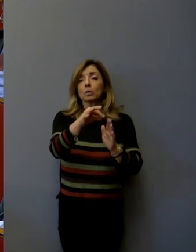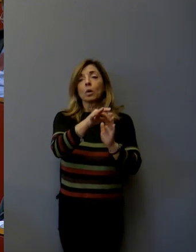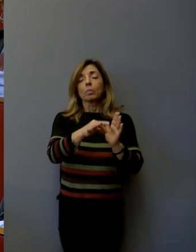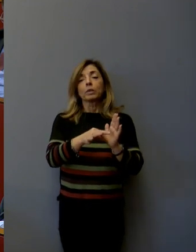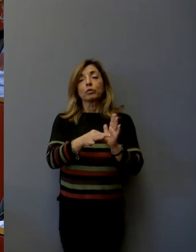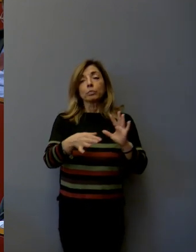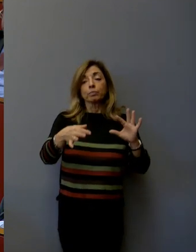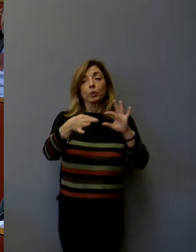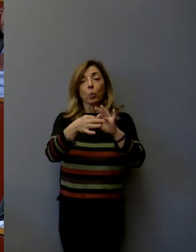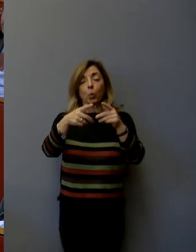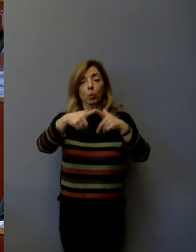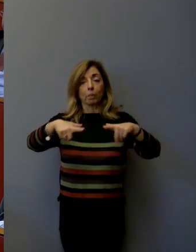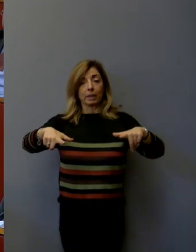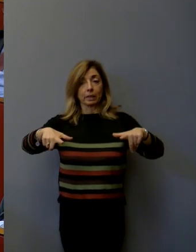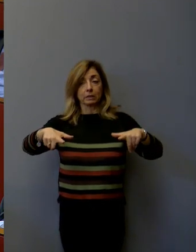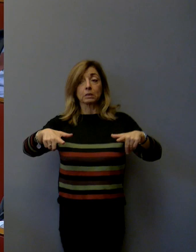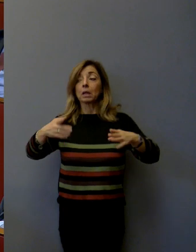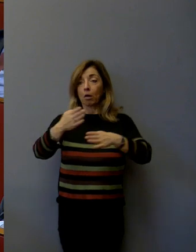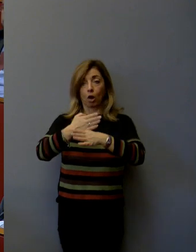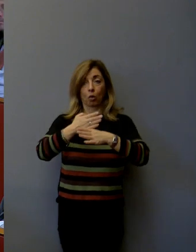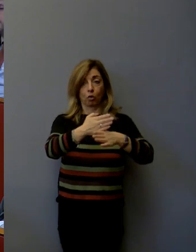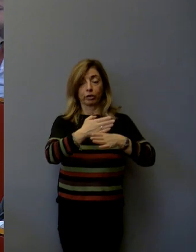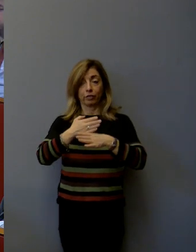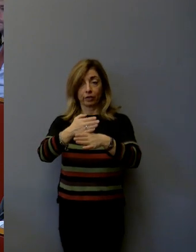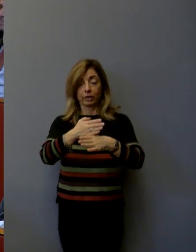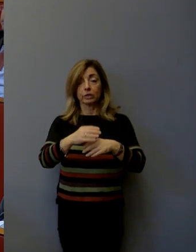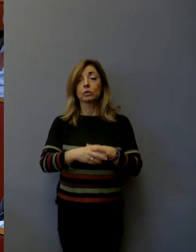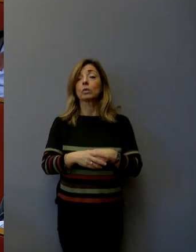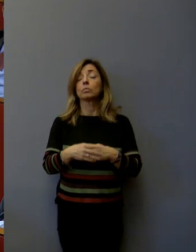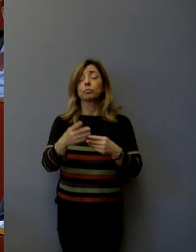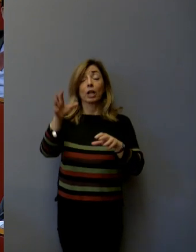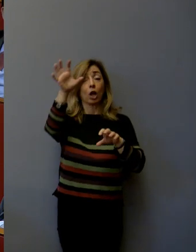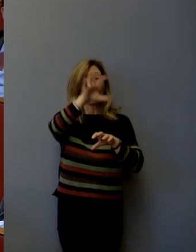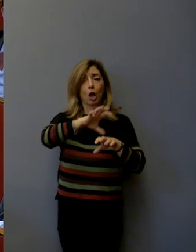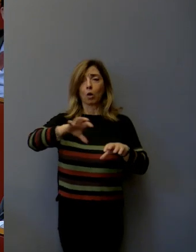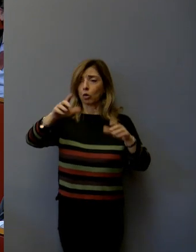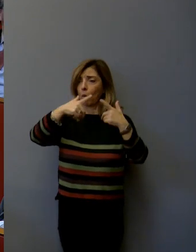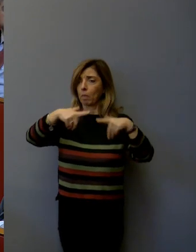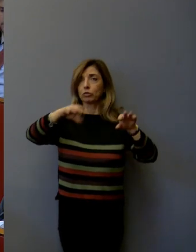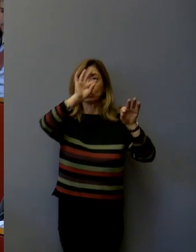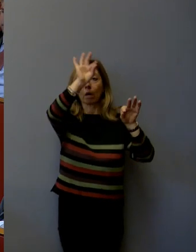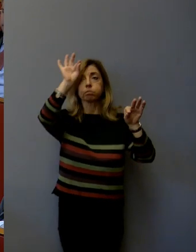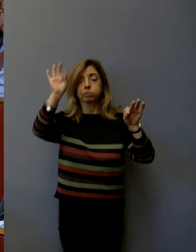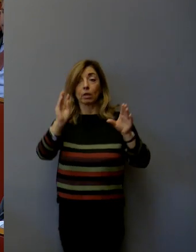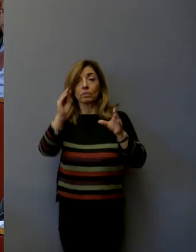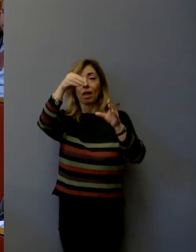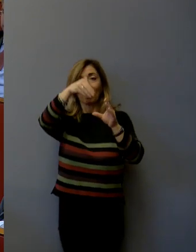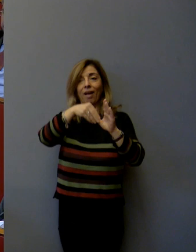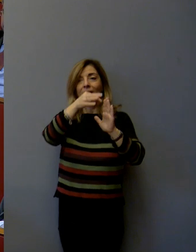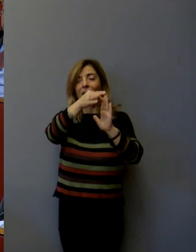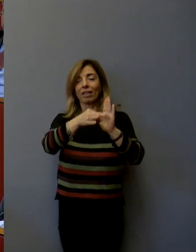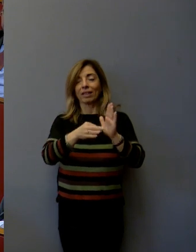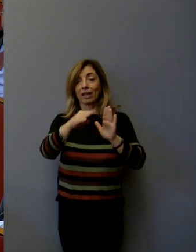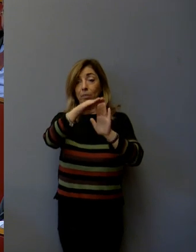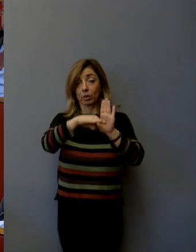piuttosto come dire condiviso grandi città bambini hanno fatto una linea programmatica e Qua non abbiamo